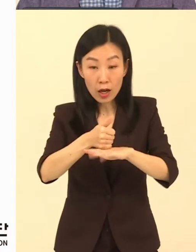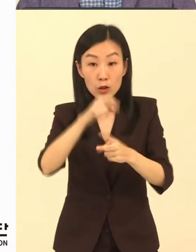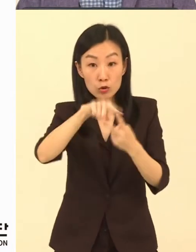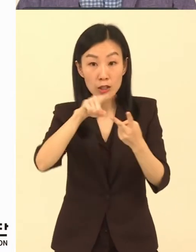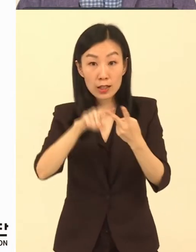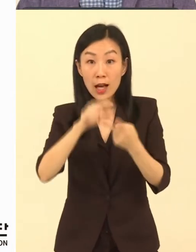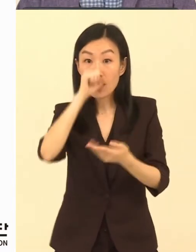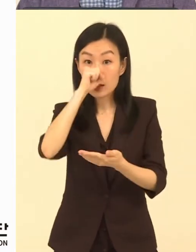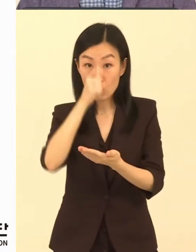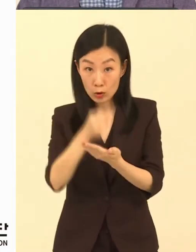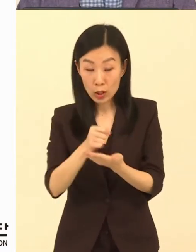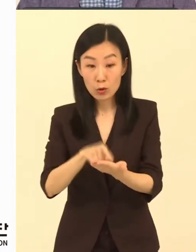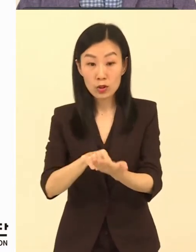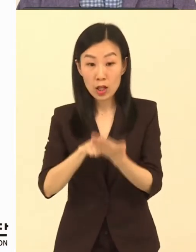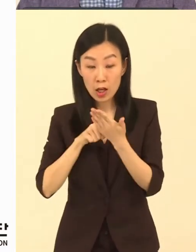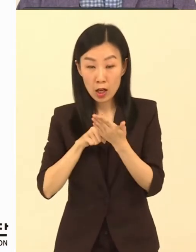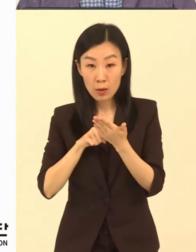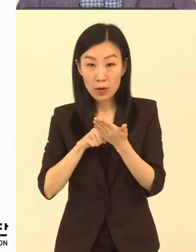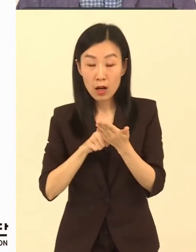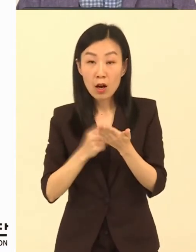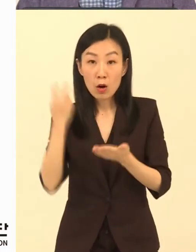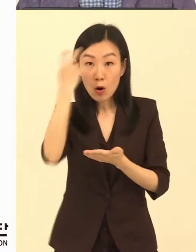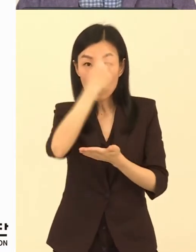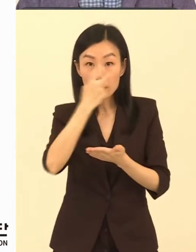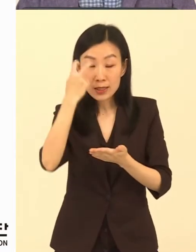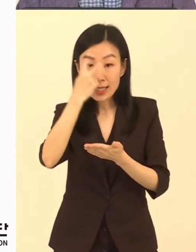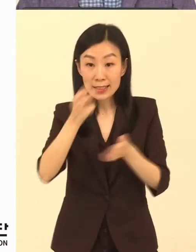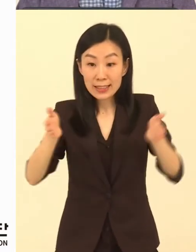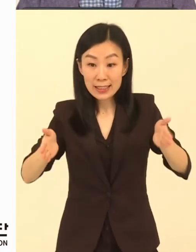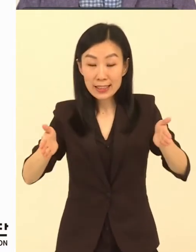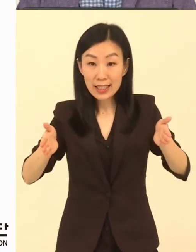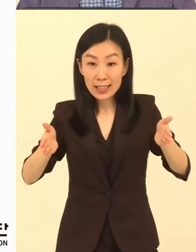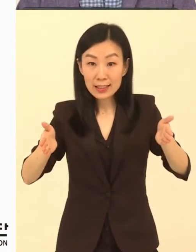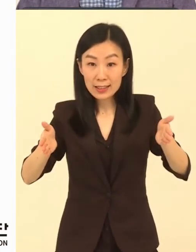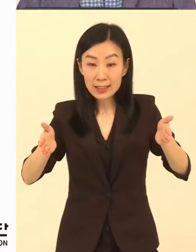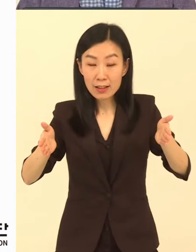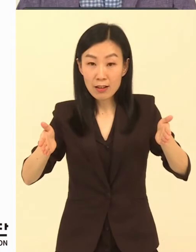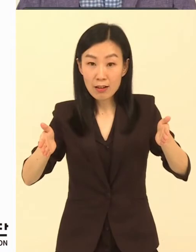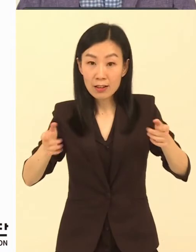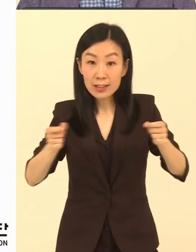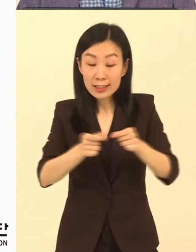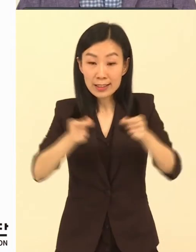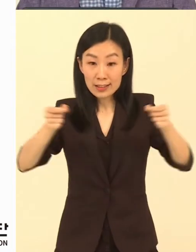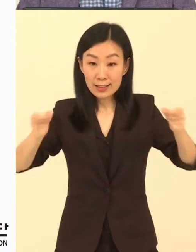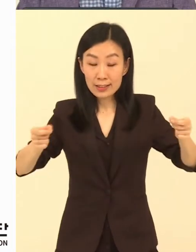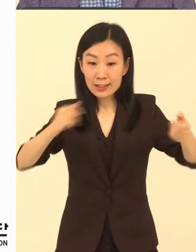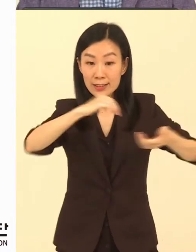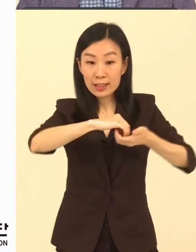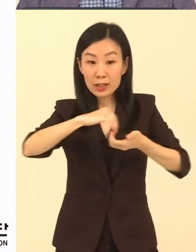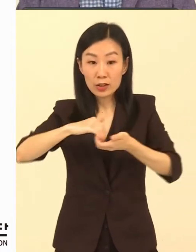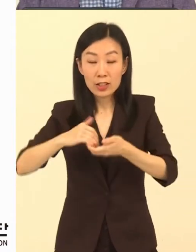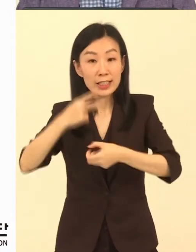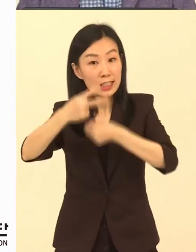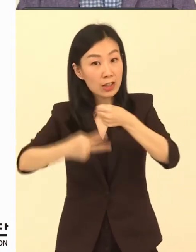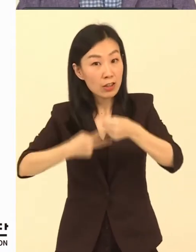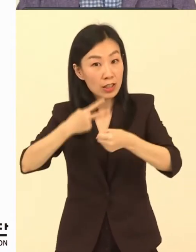정상이라면 검진 간격을 늘릴 수 있는데 대개 2년에서 3년 간격으로 시행할 수